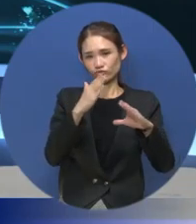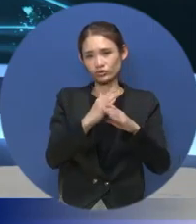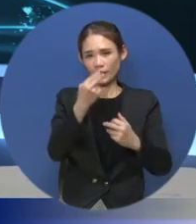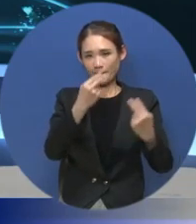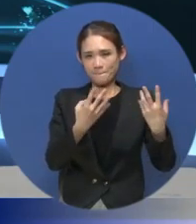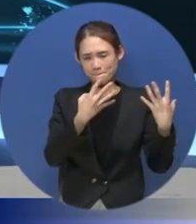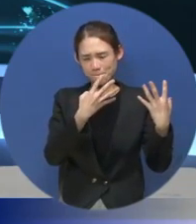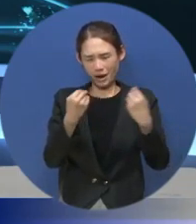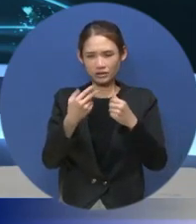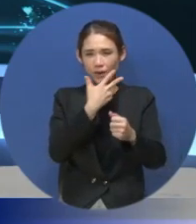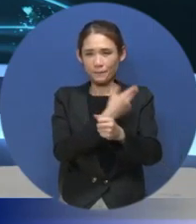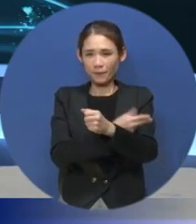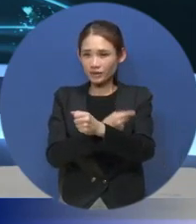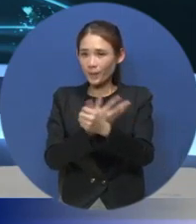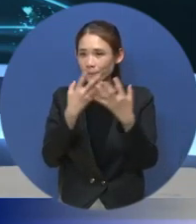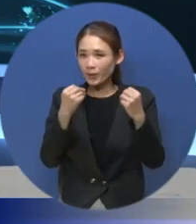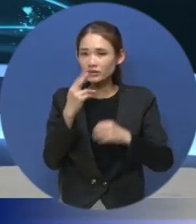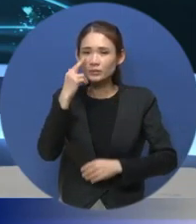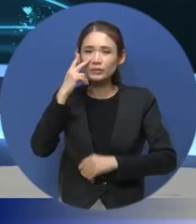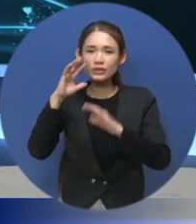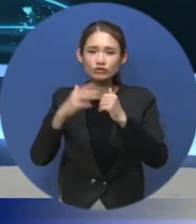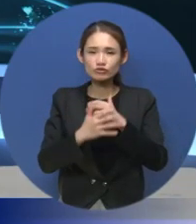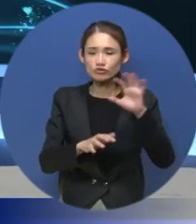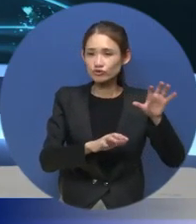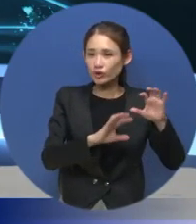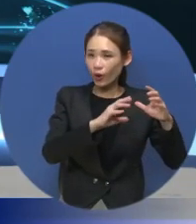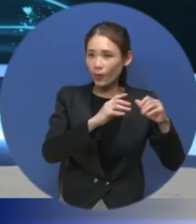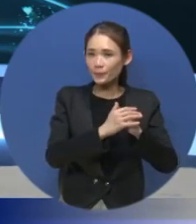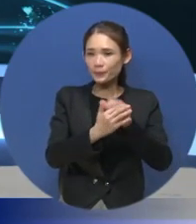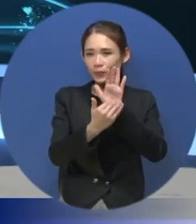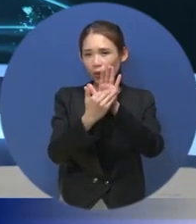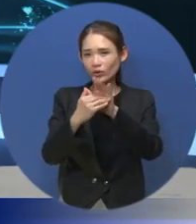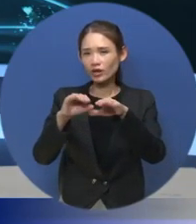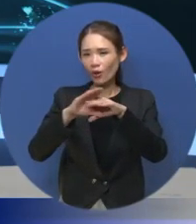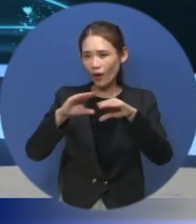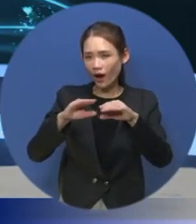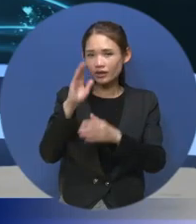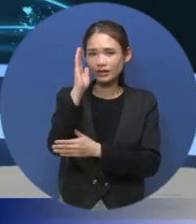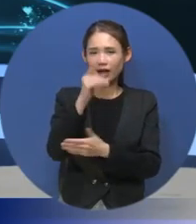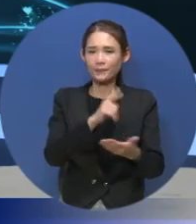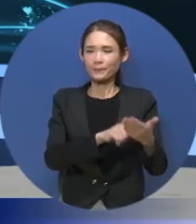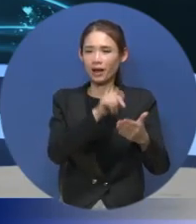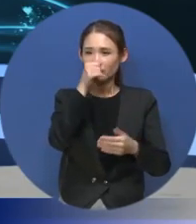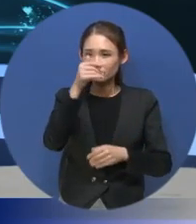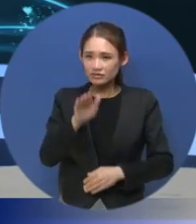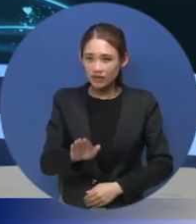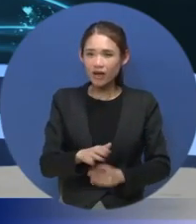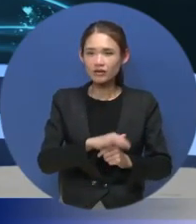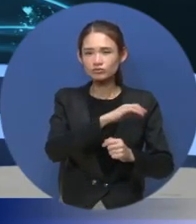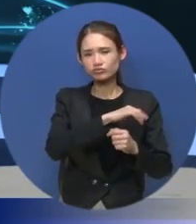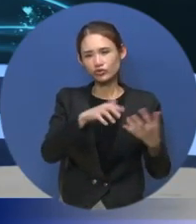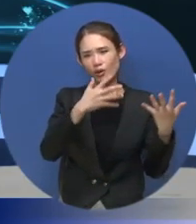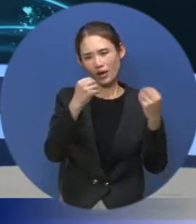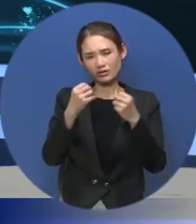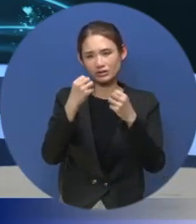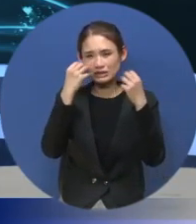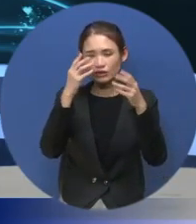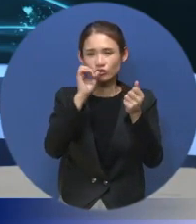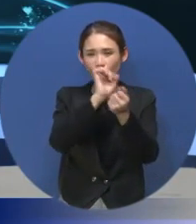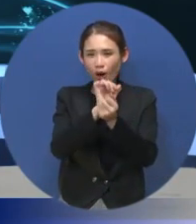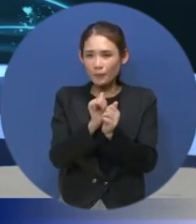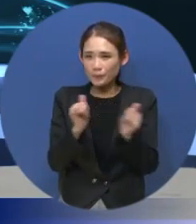코로나19의 확산세가 계속해서 이어지고 있습니다. 특히 싱가포르와 태국 등 아시아 방역 모범국들에서 최근